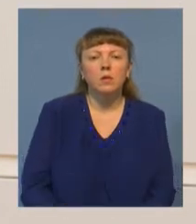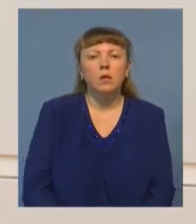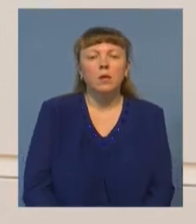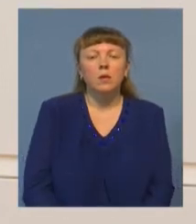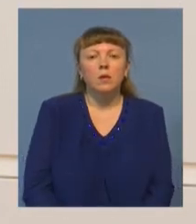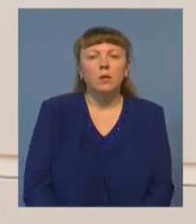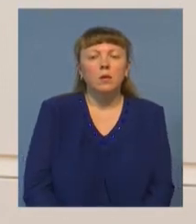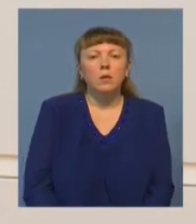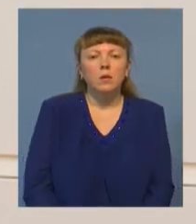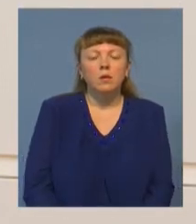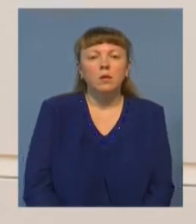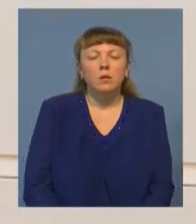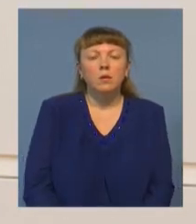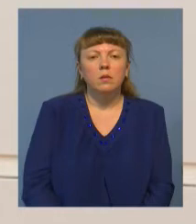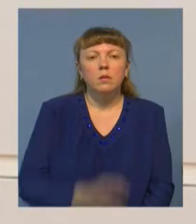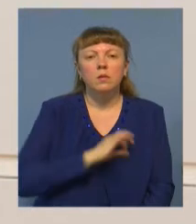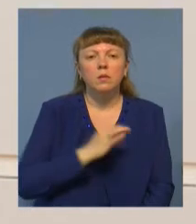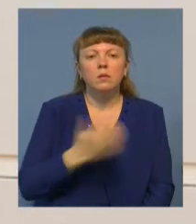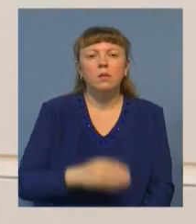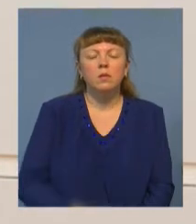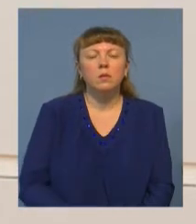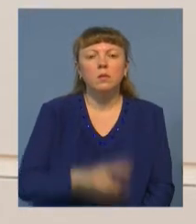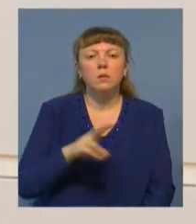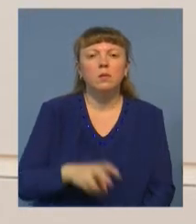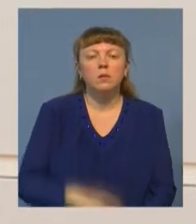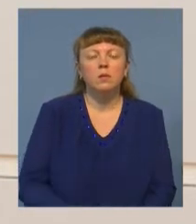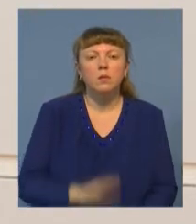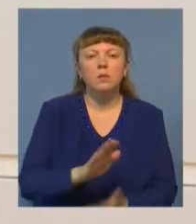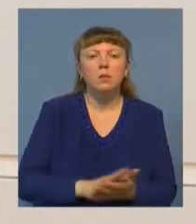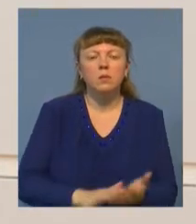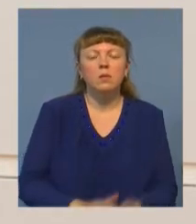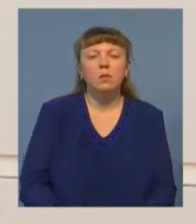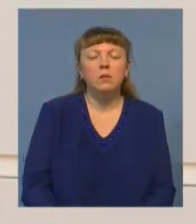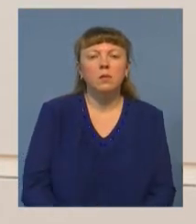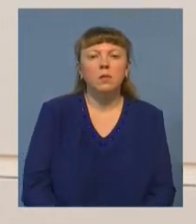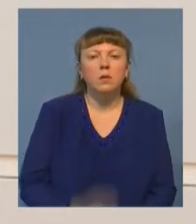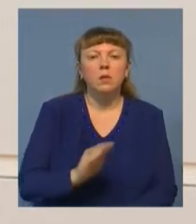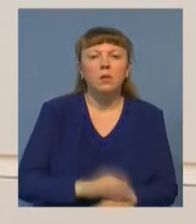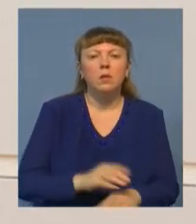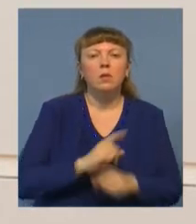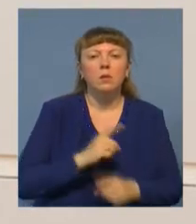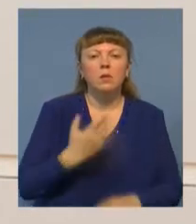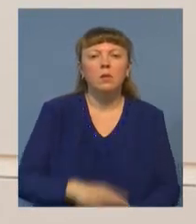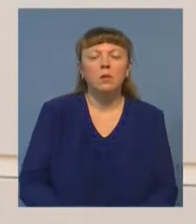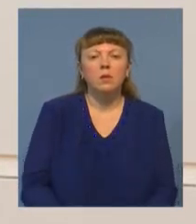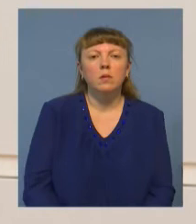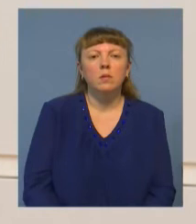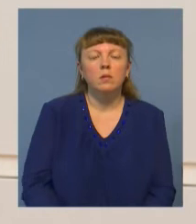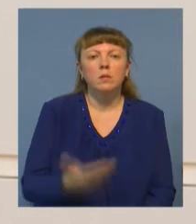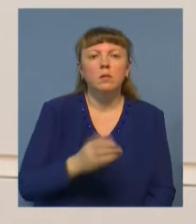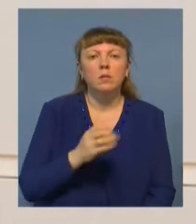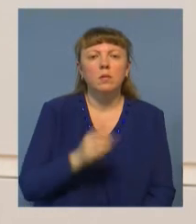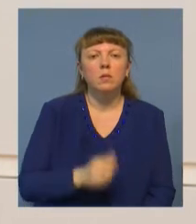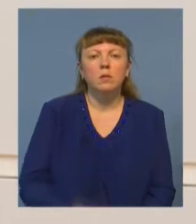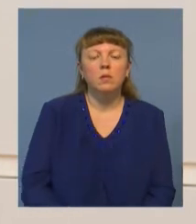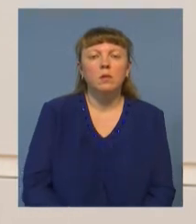данный юридический факт заявления рассматривается при установлении факта смерти при определенных